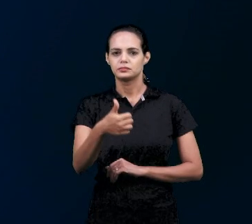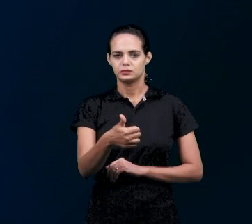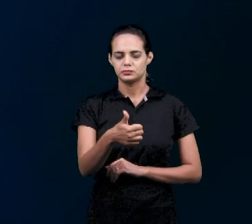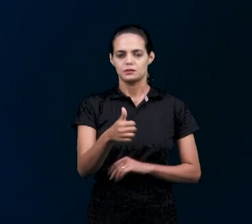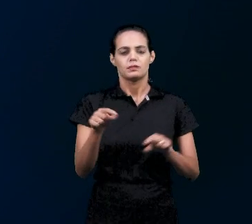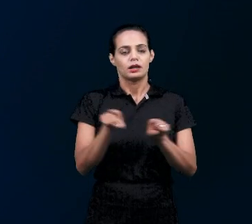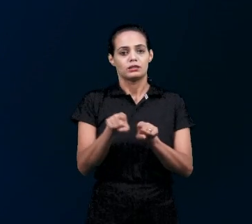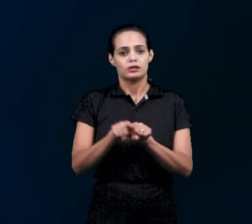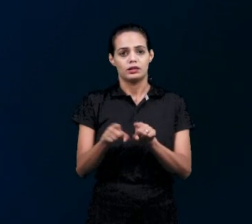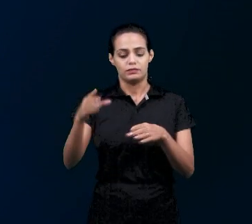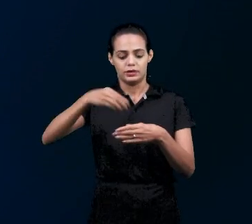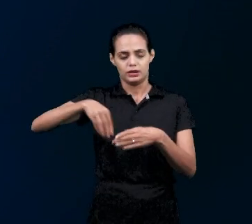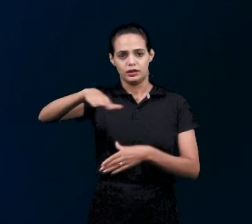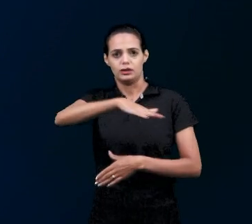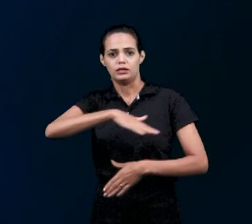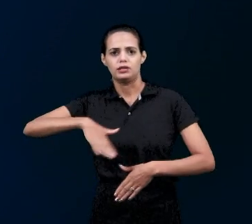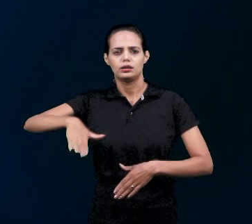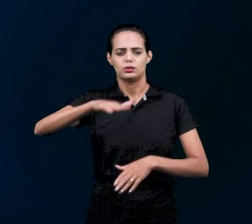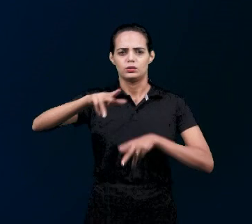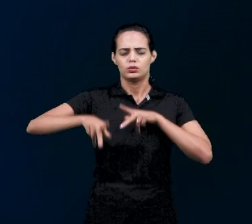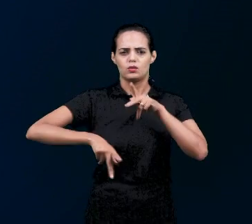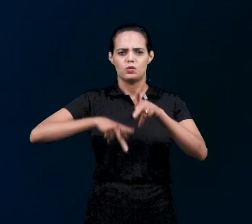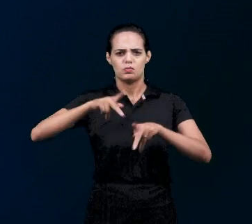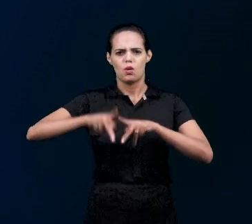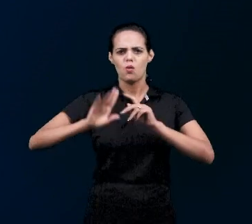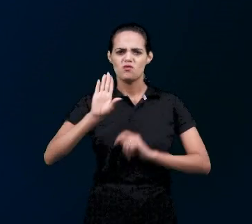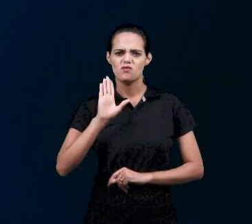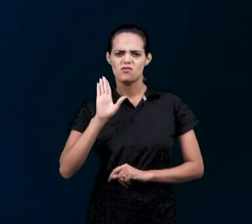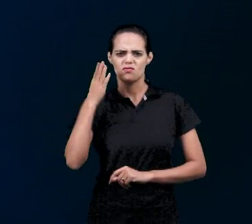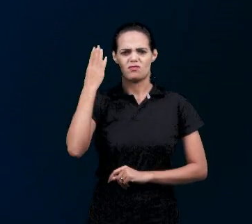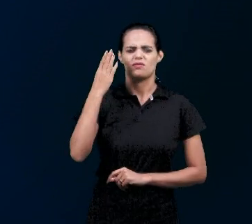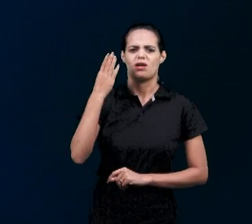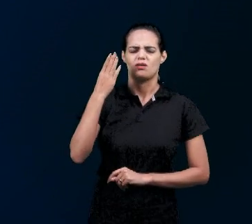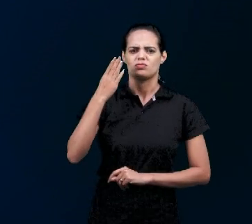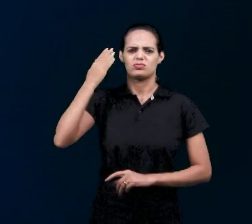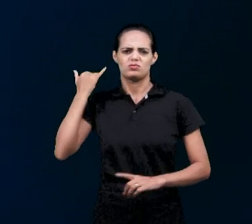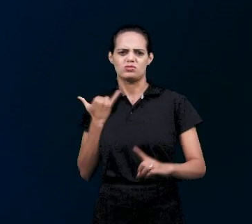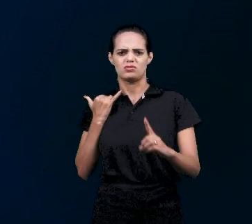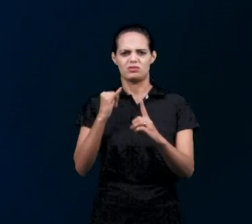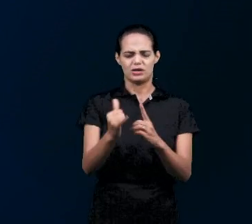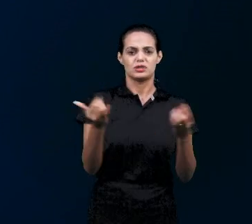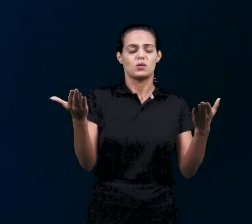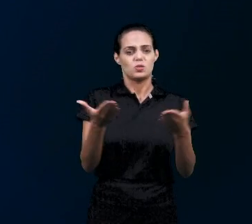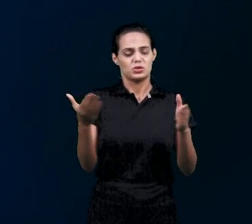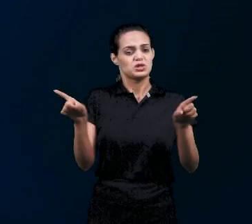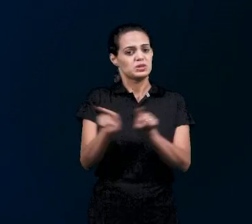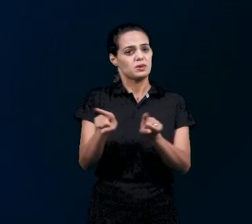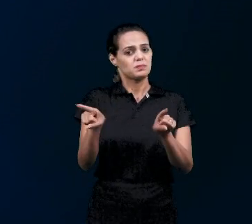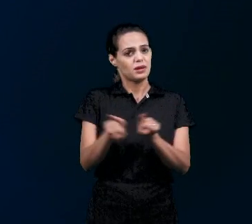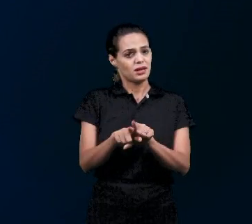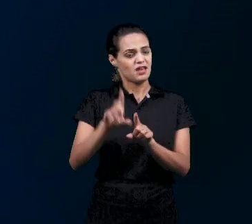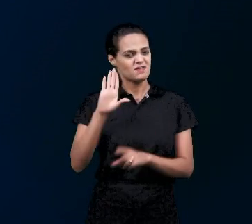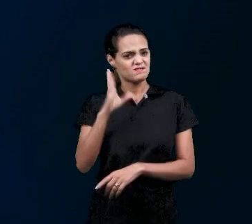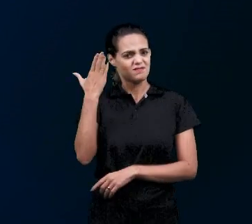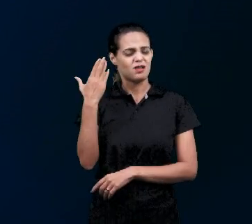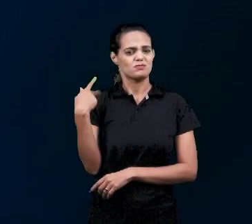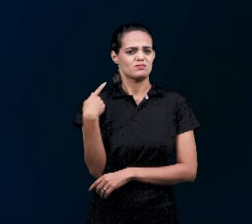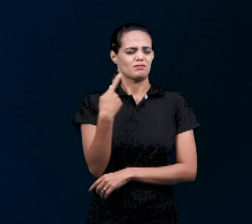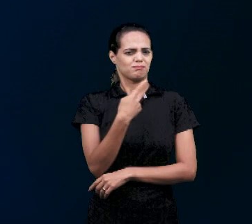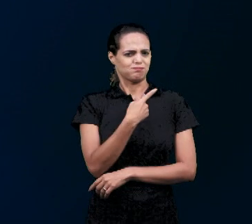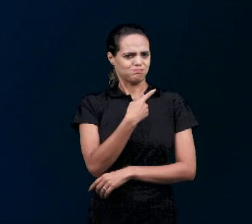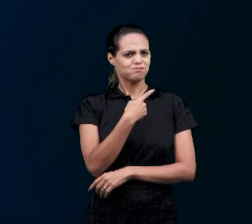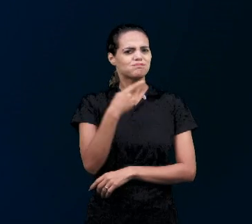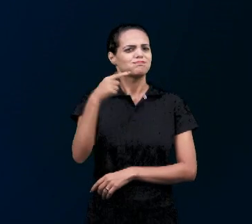parmi le peuple des faux prophètes, comme parmi vous il y aura aussi des faux docteurs, doctrinateurs, qui introduiront